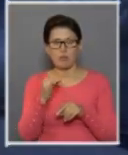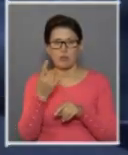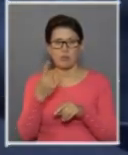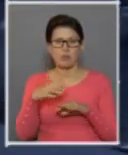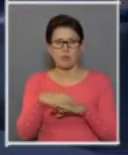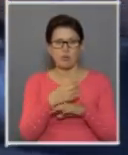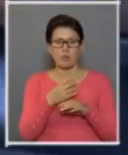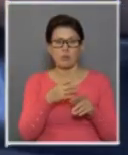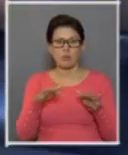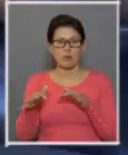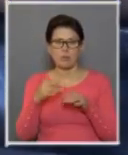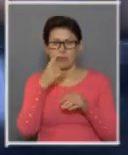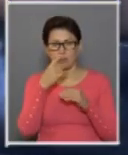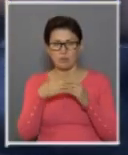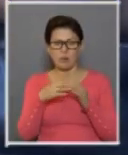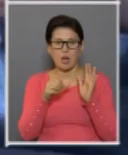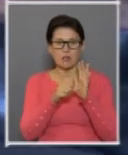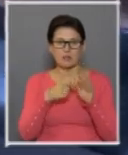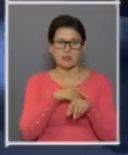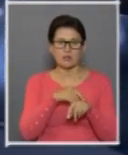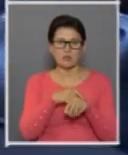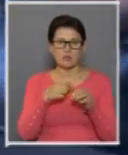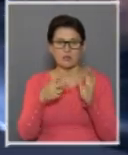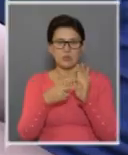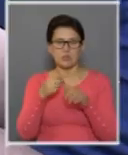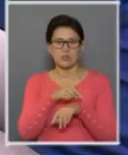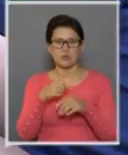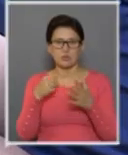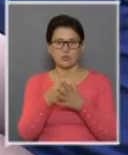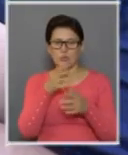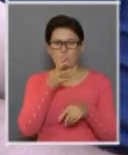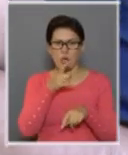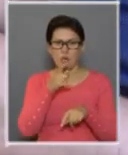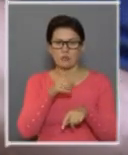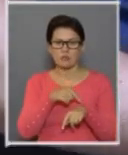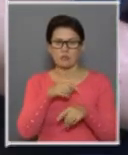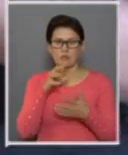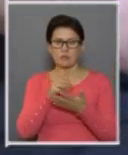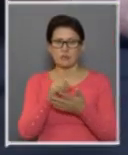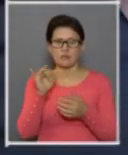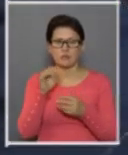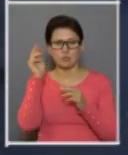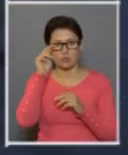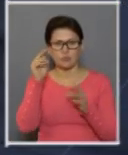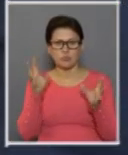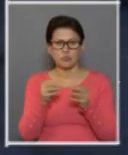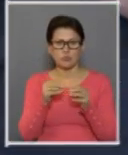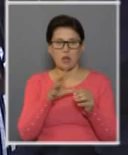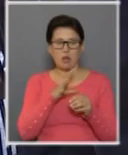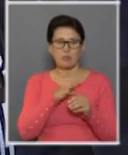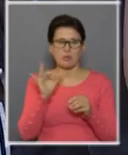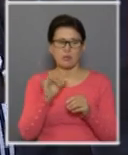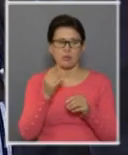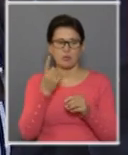жұп аяқ киім жасау үшін кем дегенде 6 сағаттан 8 сағатқа дейін уақыт кетеді екен. Ал шәкірттермен басы қосыла